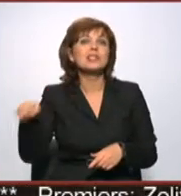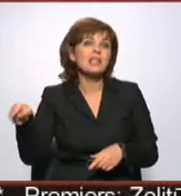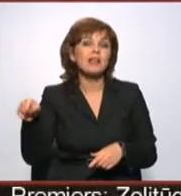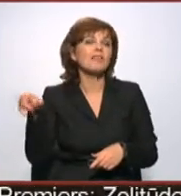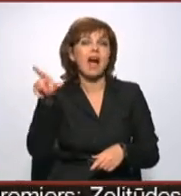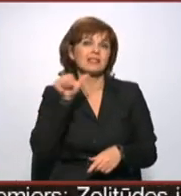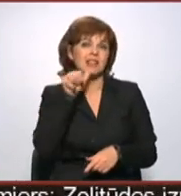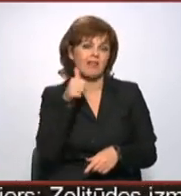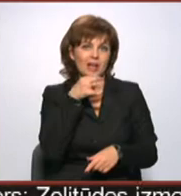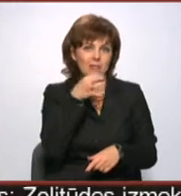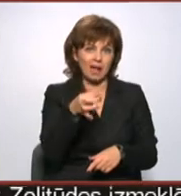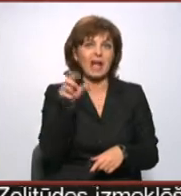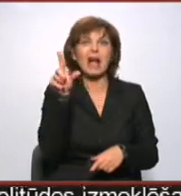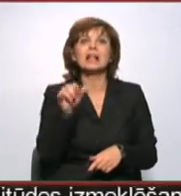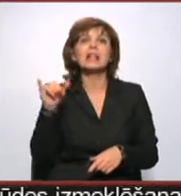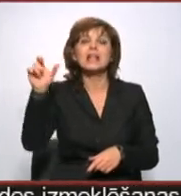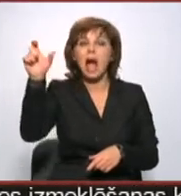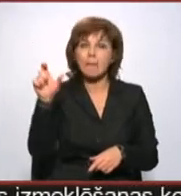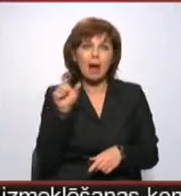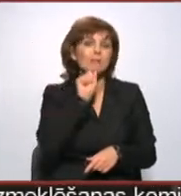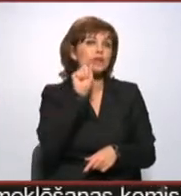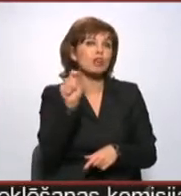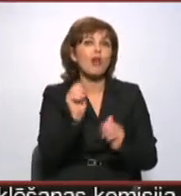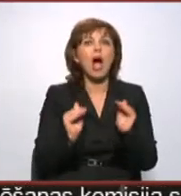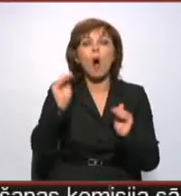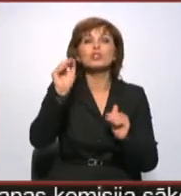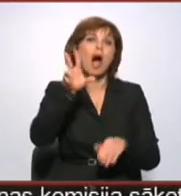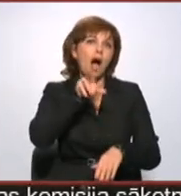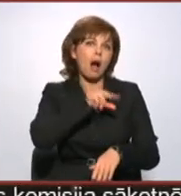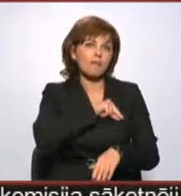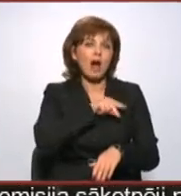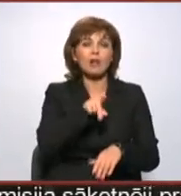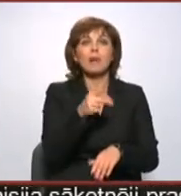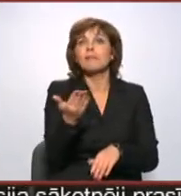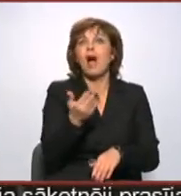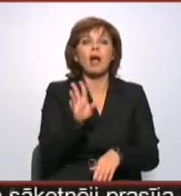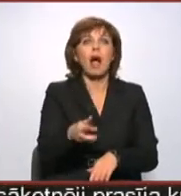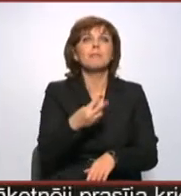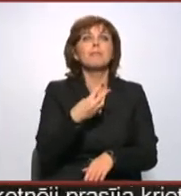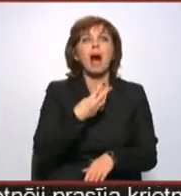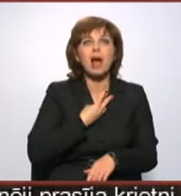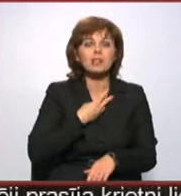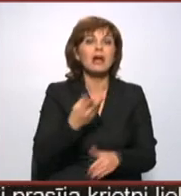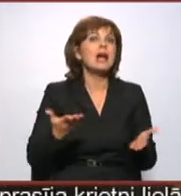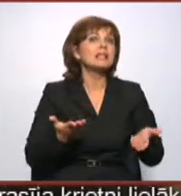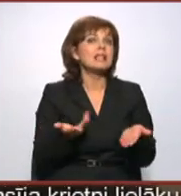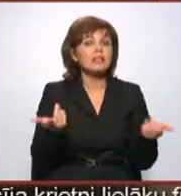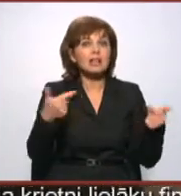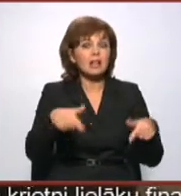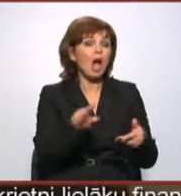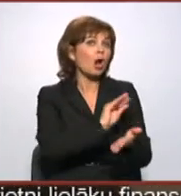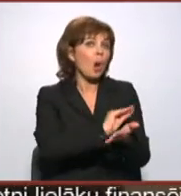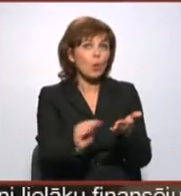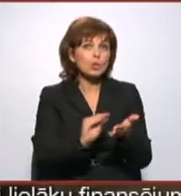nepateiks. Anita Liepa atzīst, ka piešķirtais augstais apbalvojums nācis kā pārsteigums. Lai gan dzīves laikā uzrakstīti